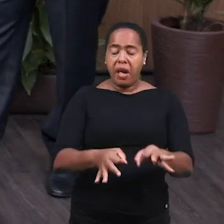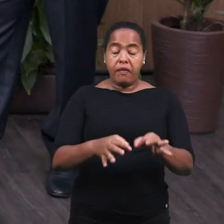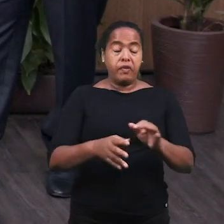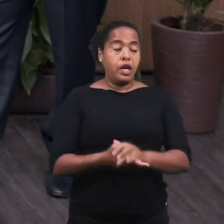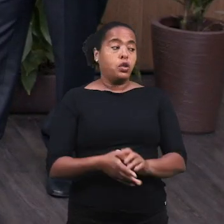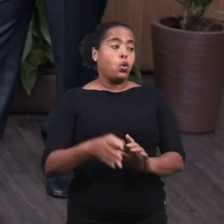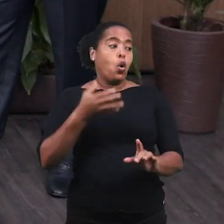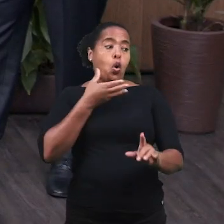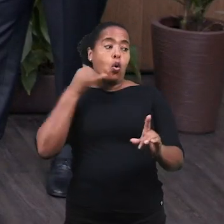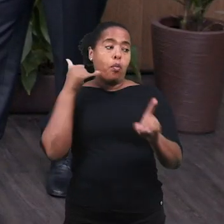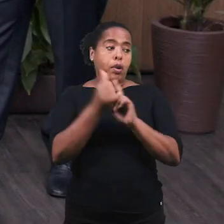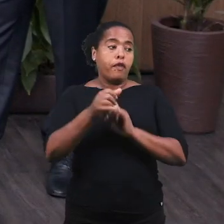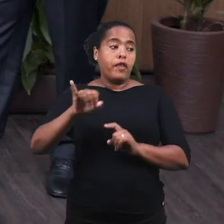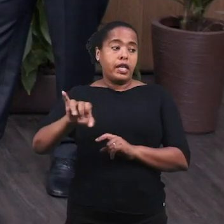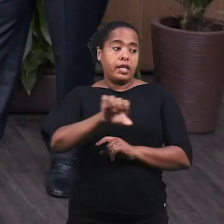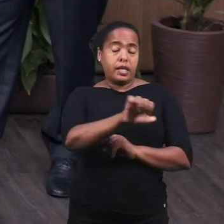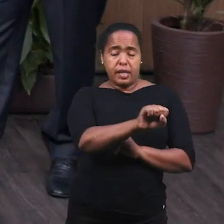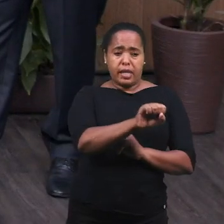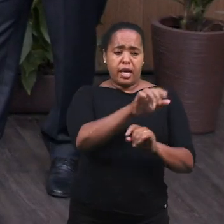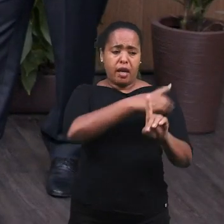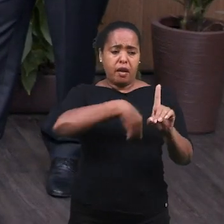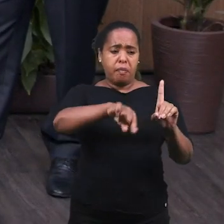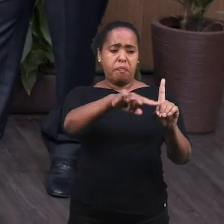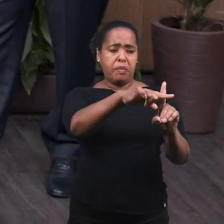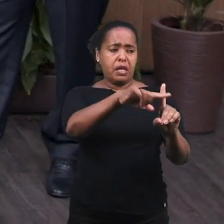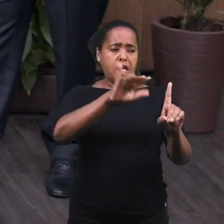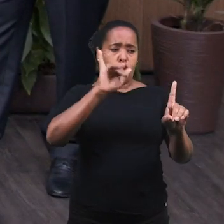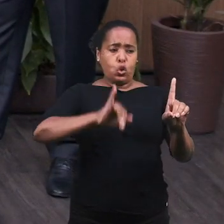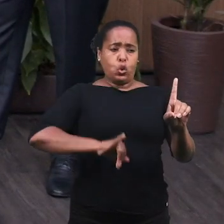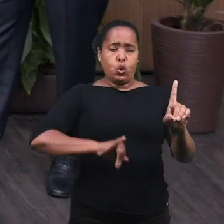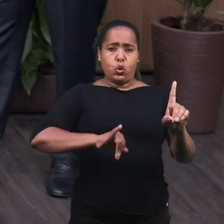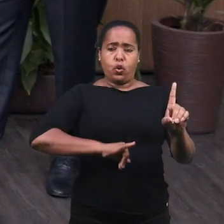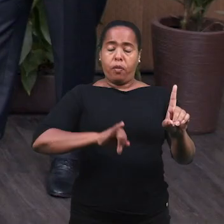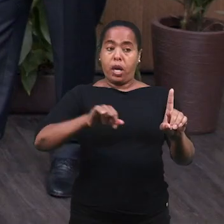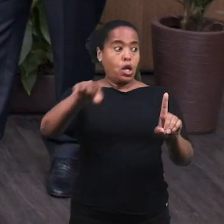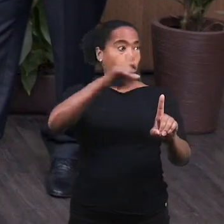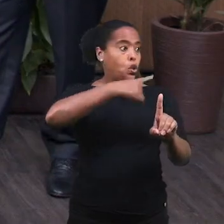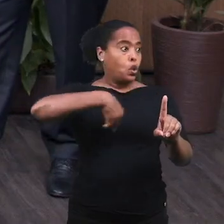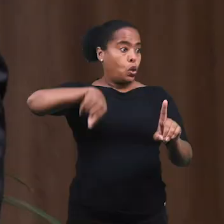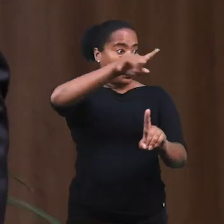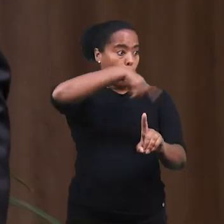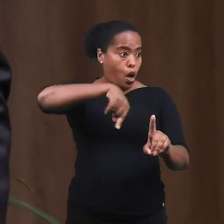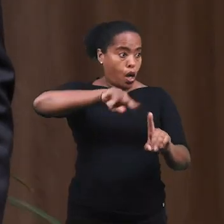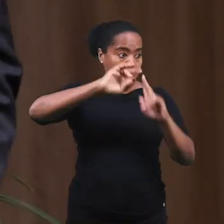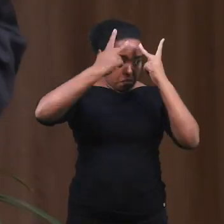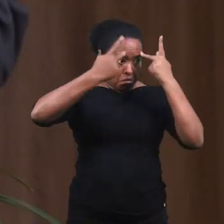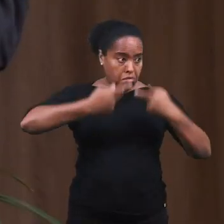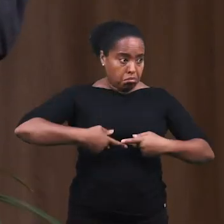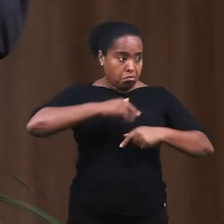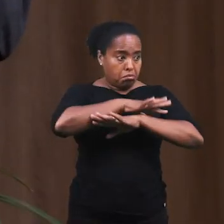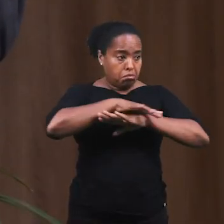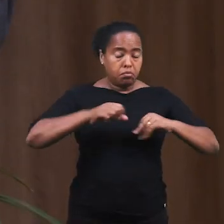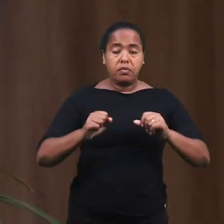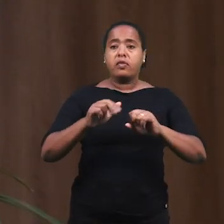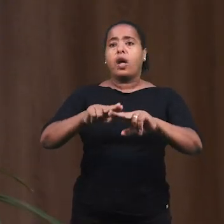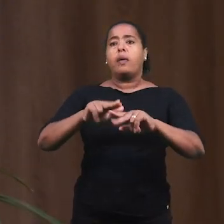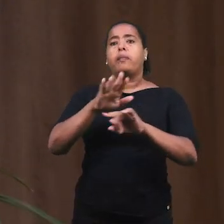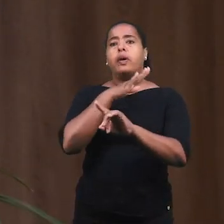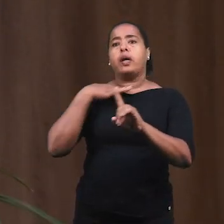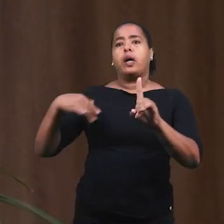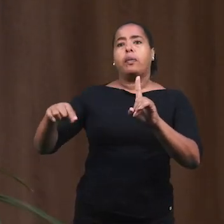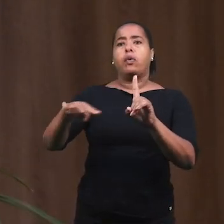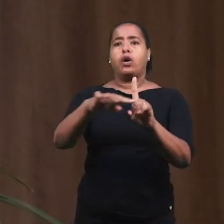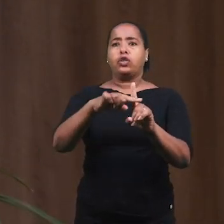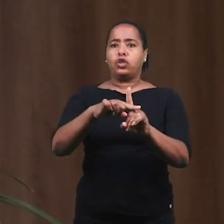и его кровь. И Библия говорит нам из книги Исаия, ранами его мы